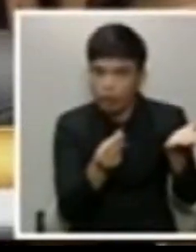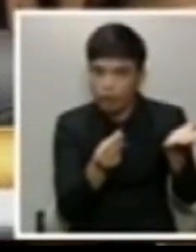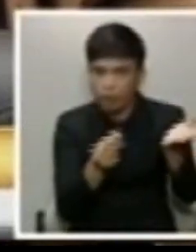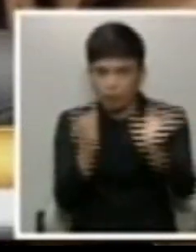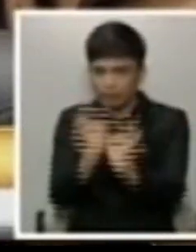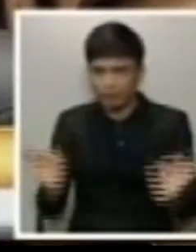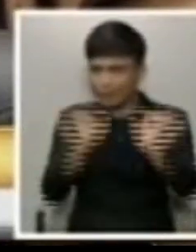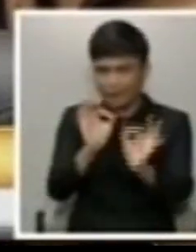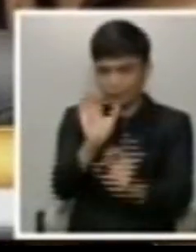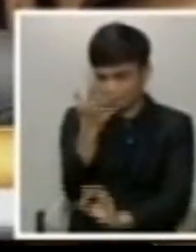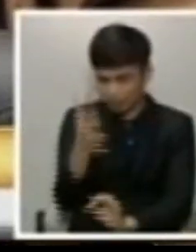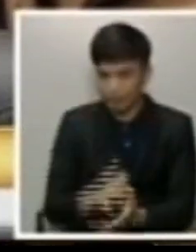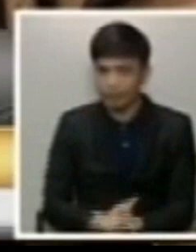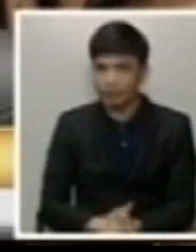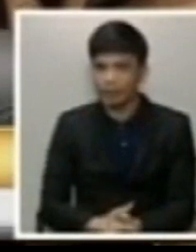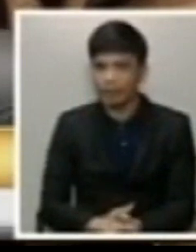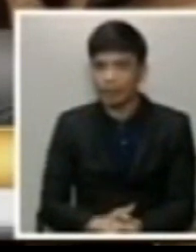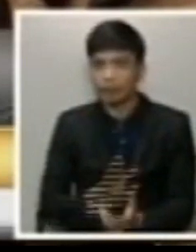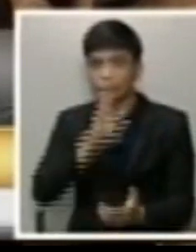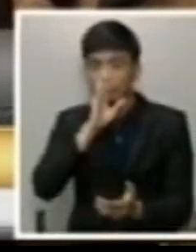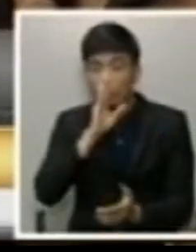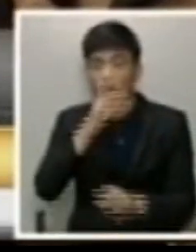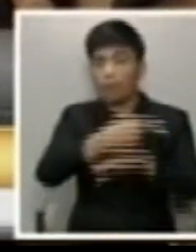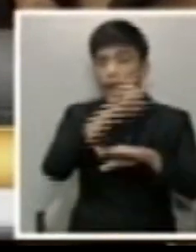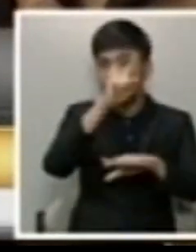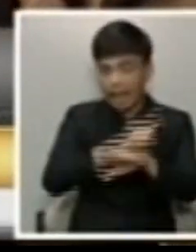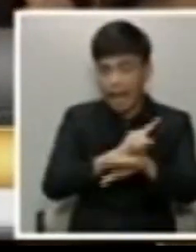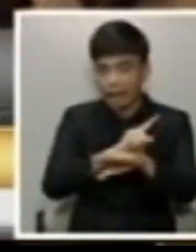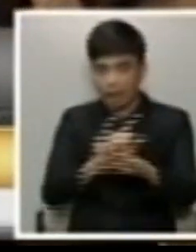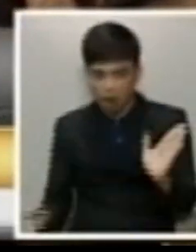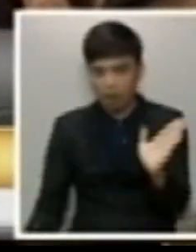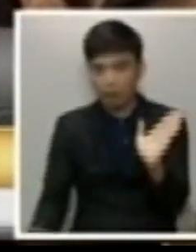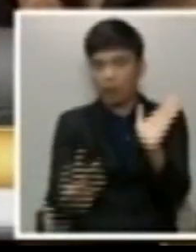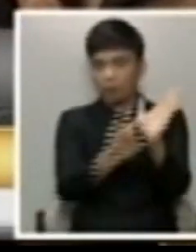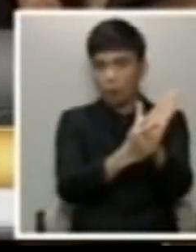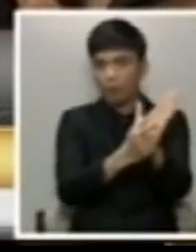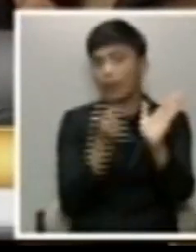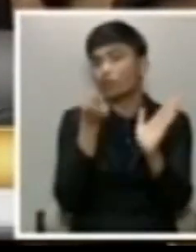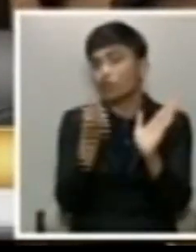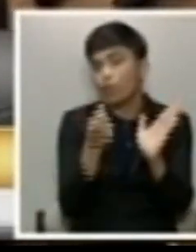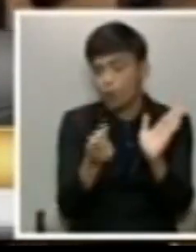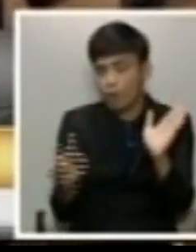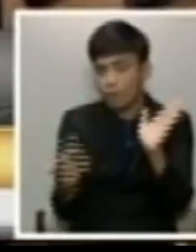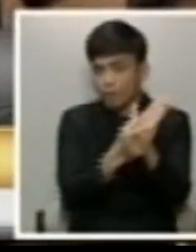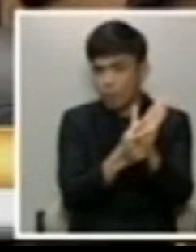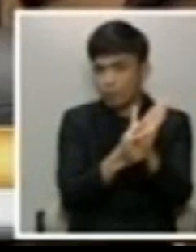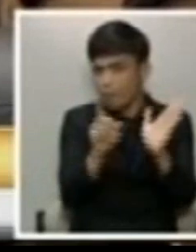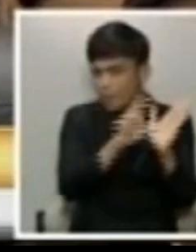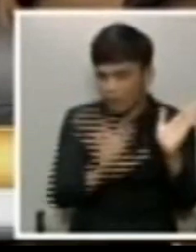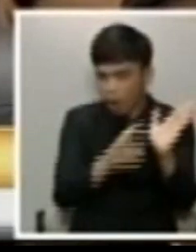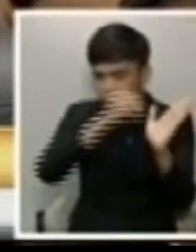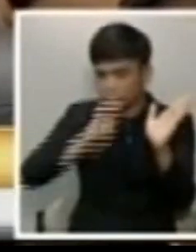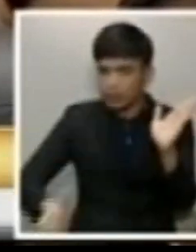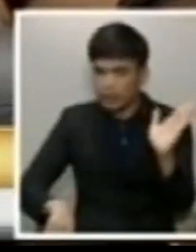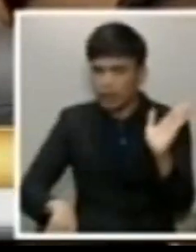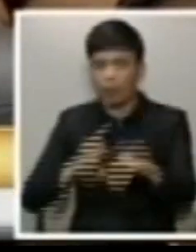านนะผมไม่บรรจุเป็นเรื่องด่วนเอามาให้สมาชิกนะมาพิจารณาเสียเวลาก่อนละครับผมจะเ